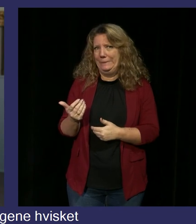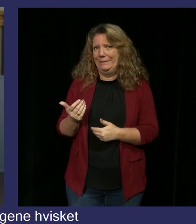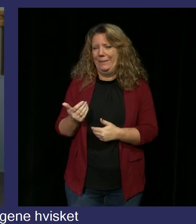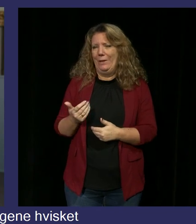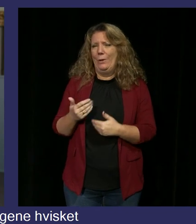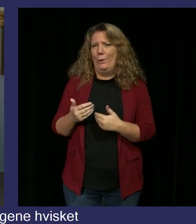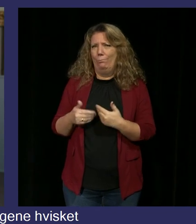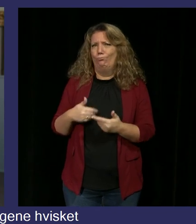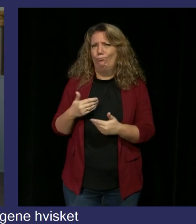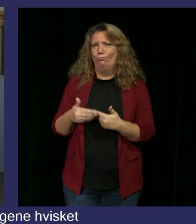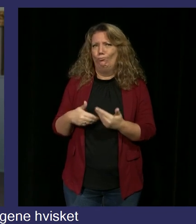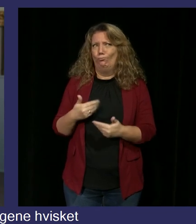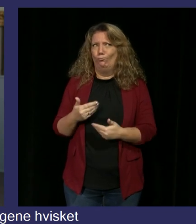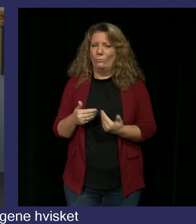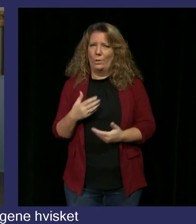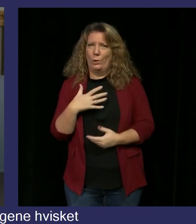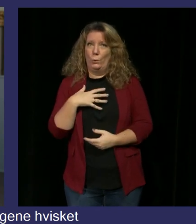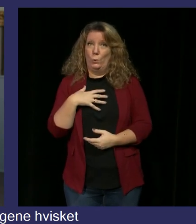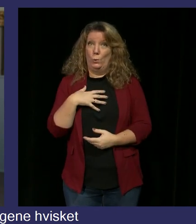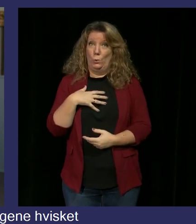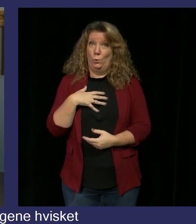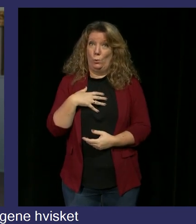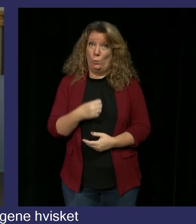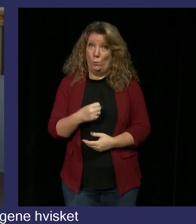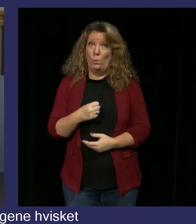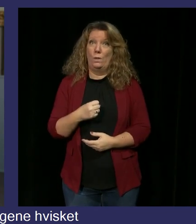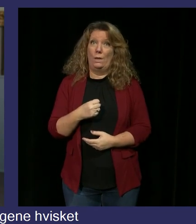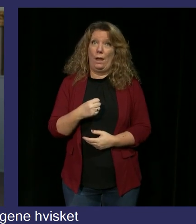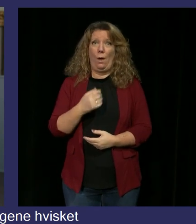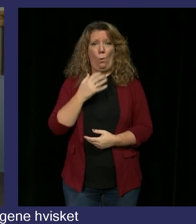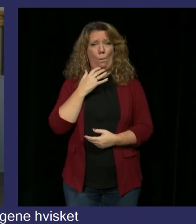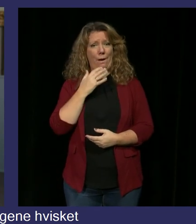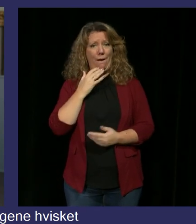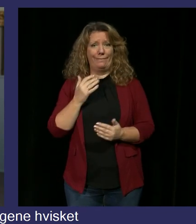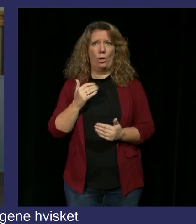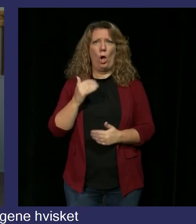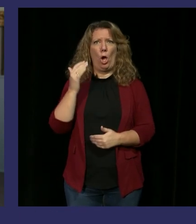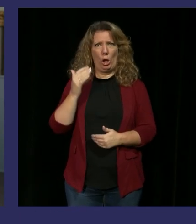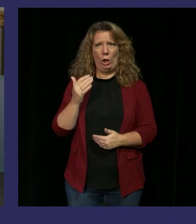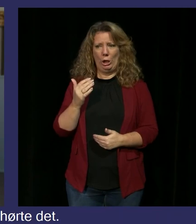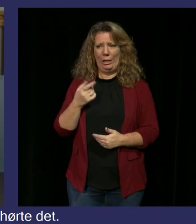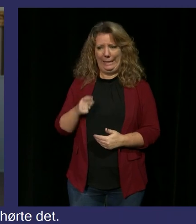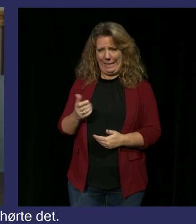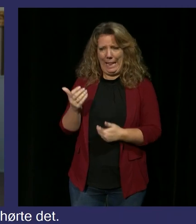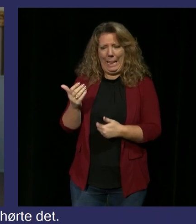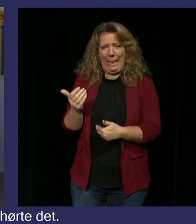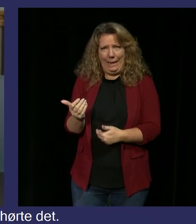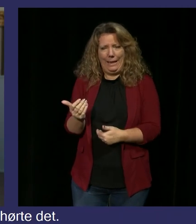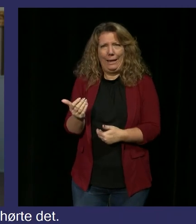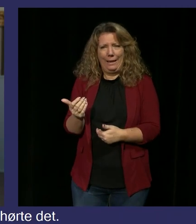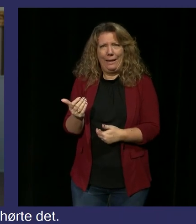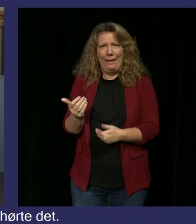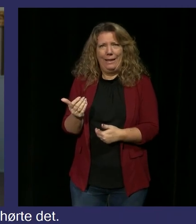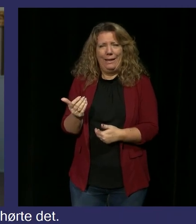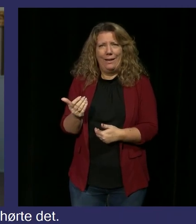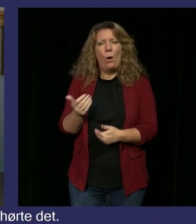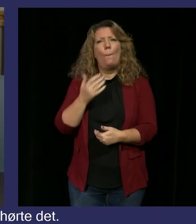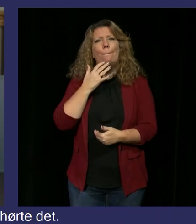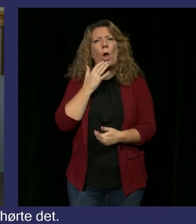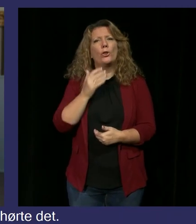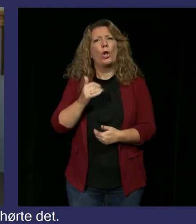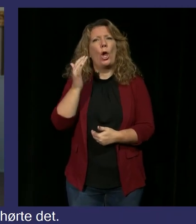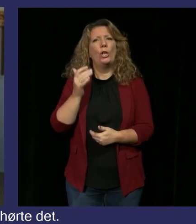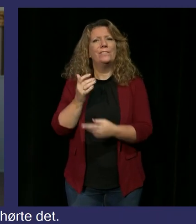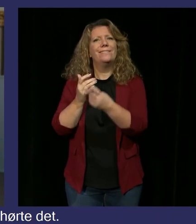før jeg på en måte torte å snakke høyt til ungen, og snakke høyt også så